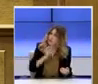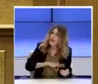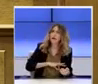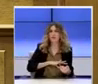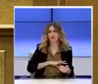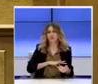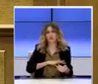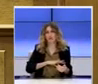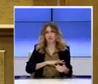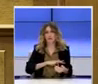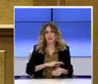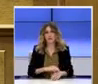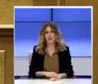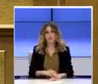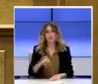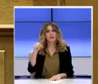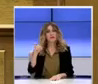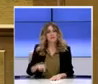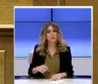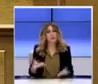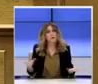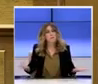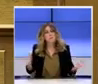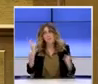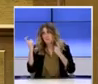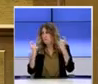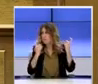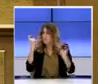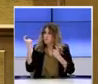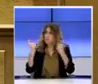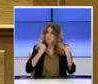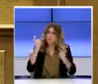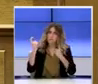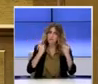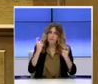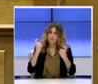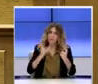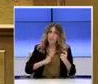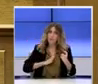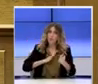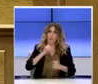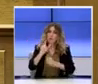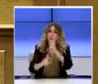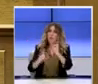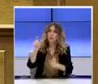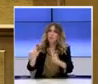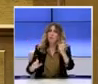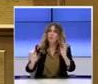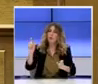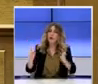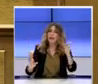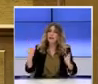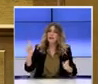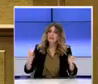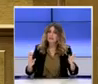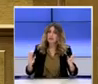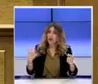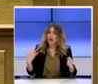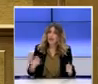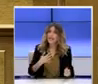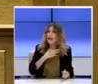συνεχίζει να μην παρέχει σε κάθε πολίτη που το χρειάζεται δωρεάν και το έχει